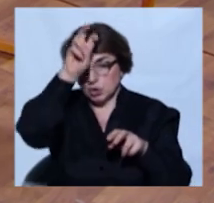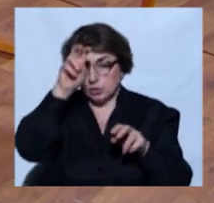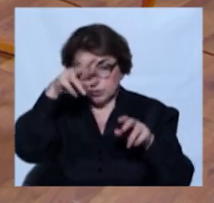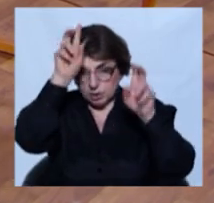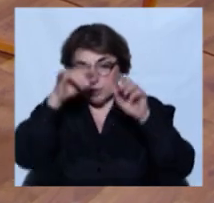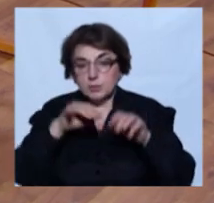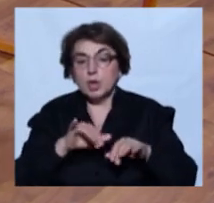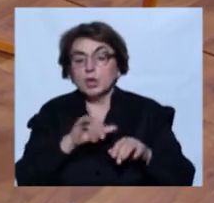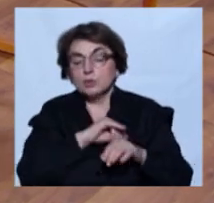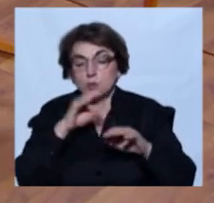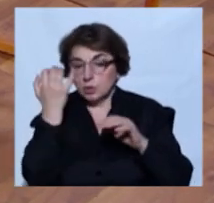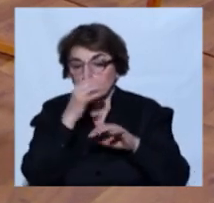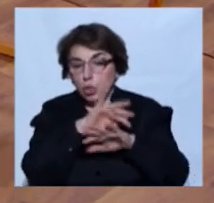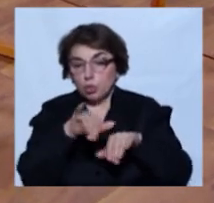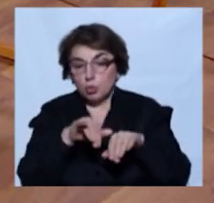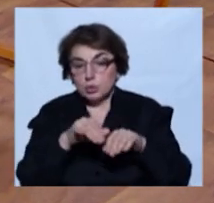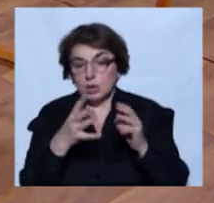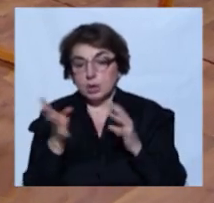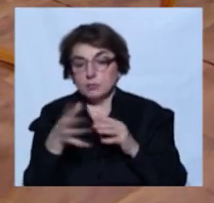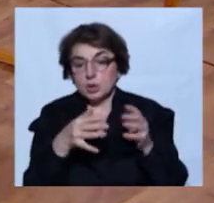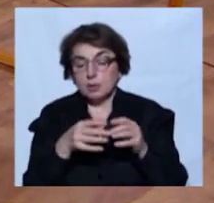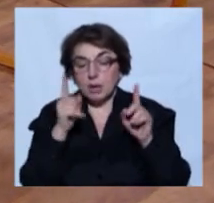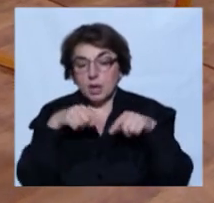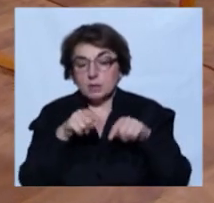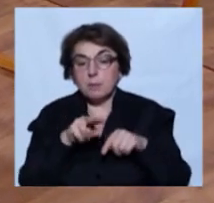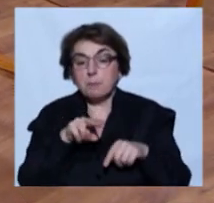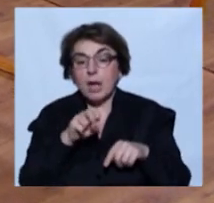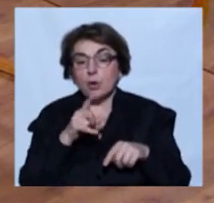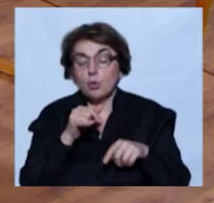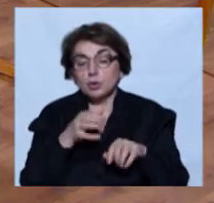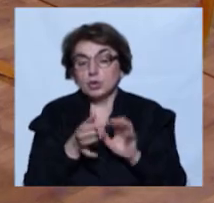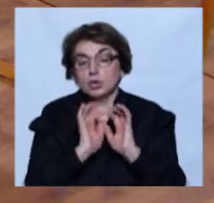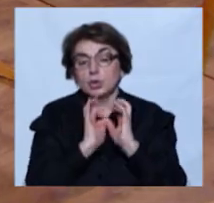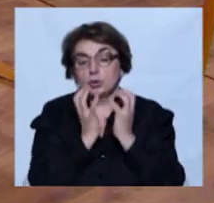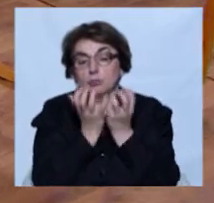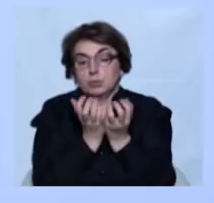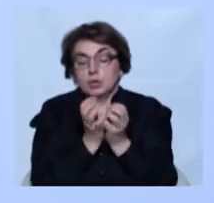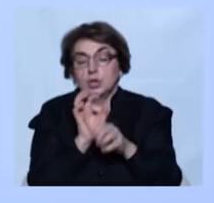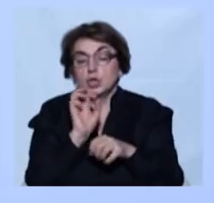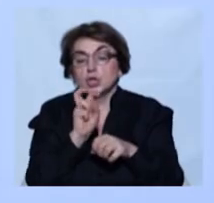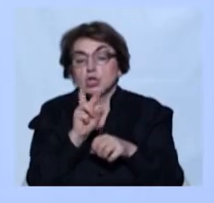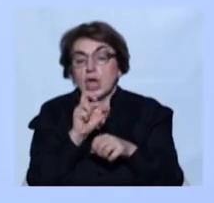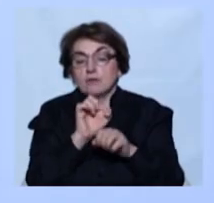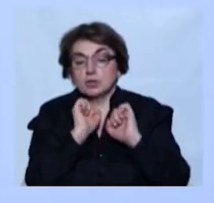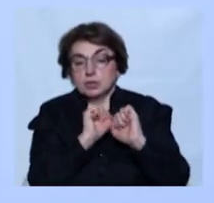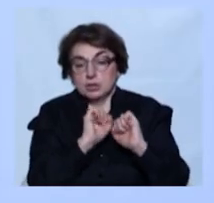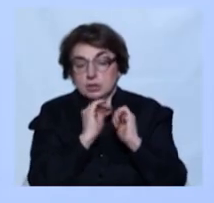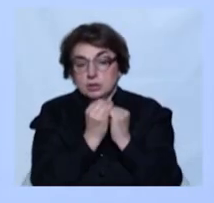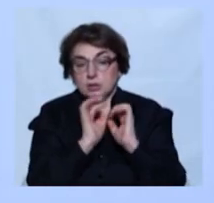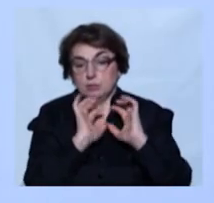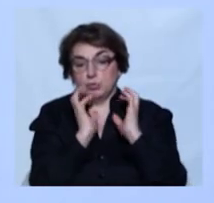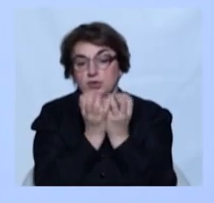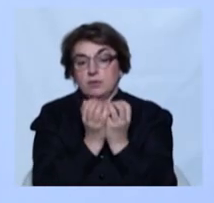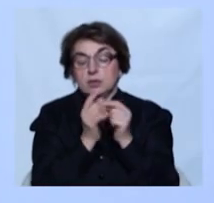თხუნელა ბრჭყალებით და ჯავშნოსანი ცხოველი, მე პანგოლინი გითხარით ასევე, რომელიც ჯავშნით იცავს ფაქტიურად თავს, ხომ